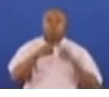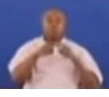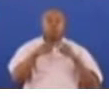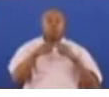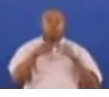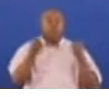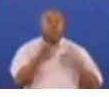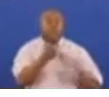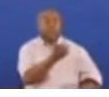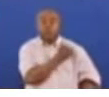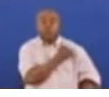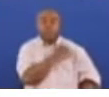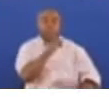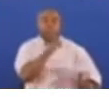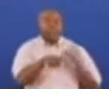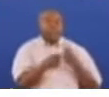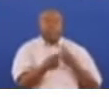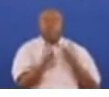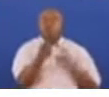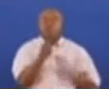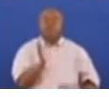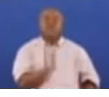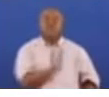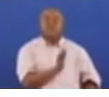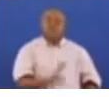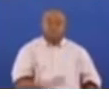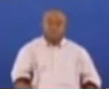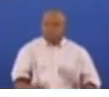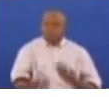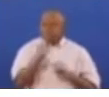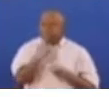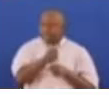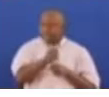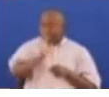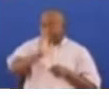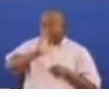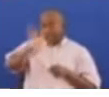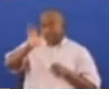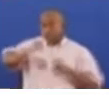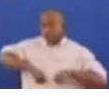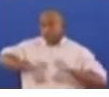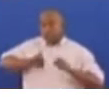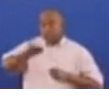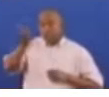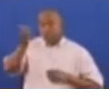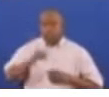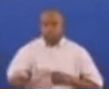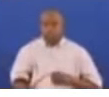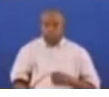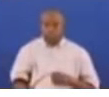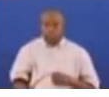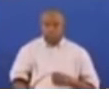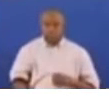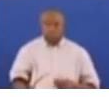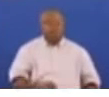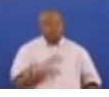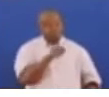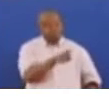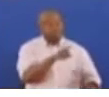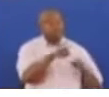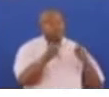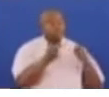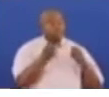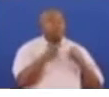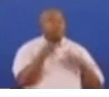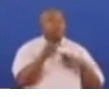kwenye kamati kwamba ataendelea kusema. Sasa kazi kwenu nyinyi wenye mamlaka. Yeye amesema